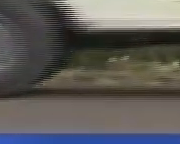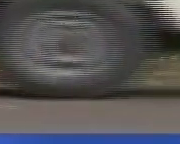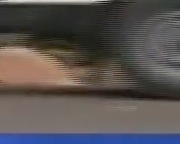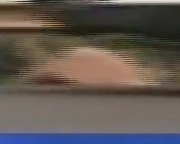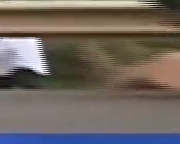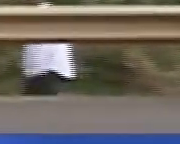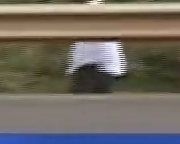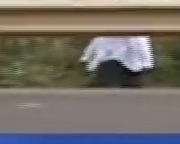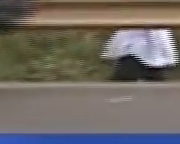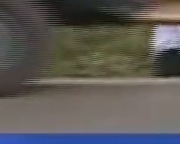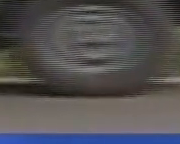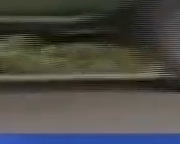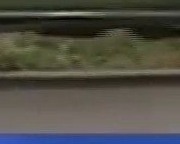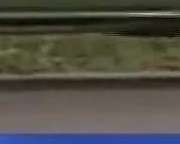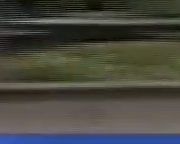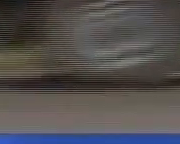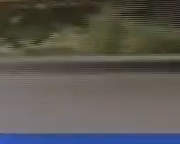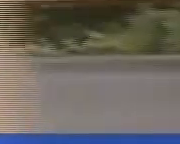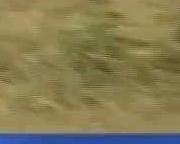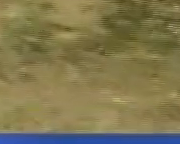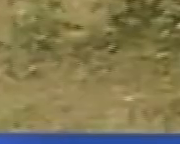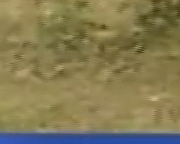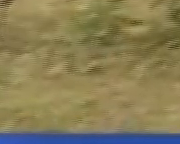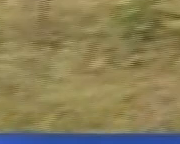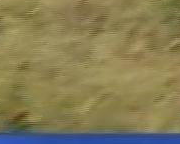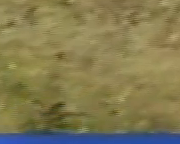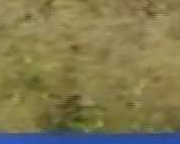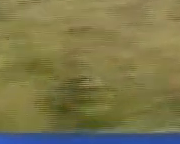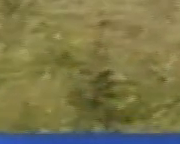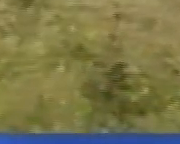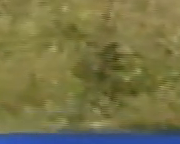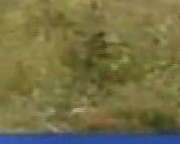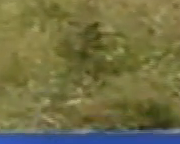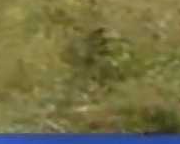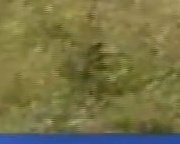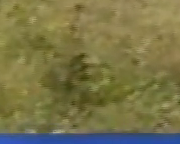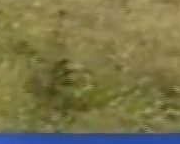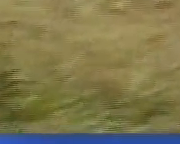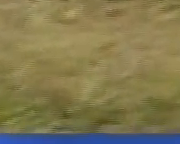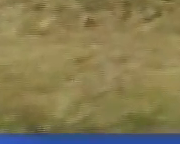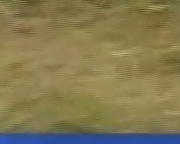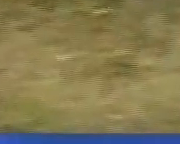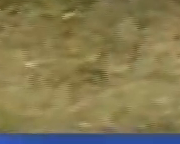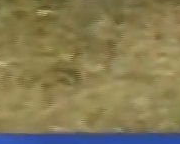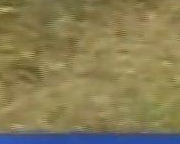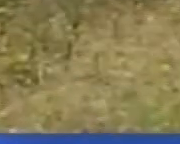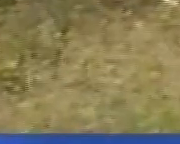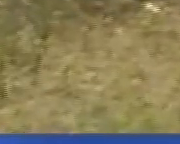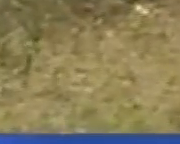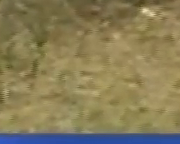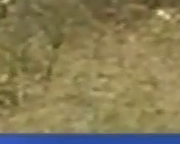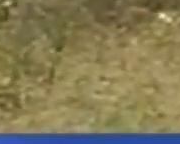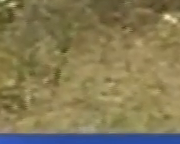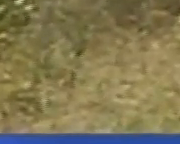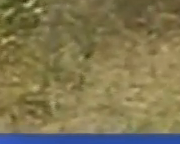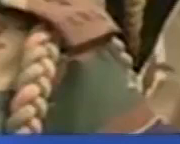askari wa wanyamapori. Kisa na maana, msako wa takriban simba sita wanaosemekana kutoweka kutoka mbuga ya